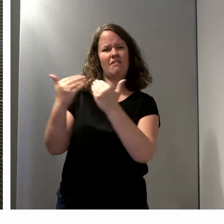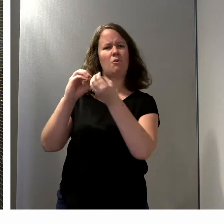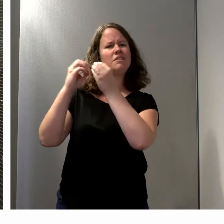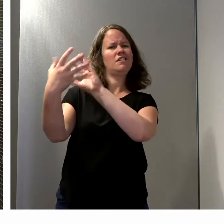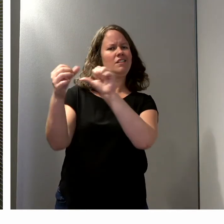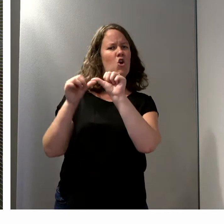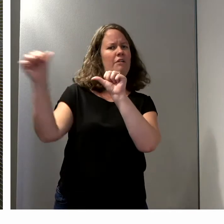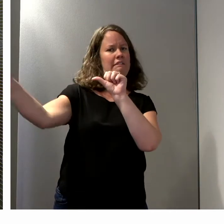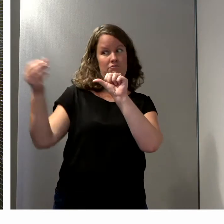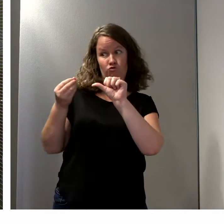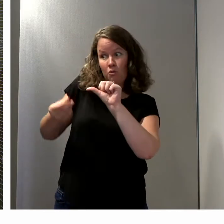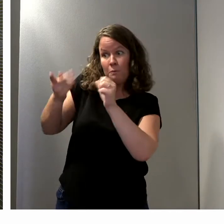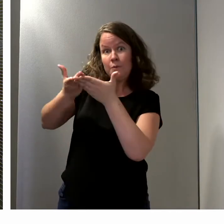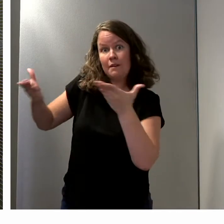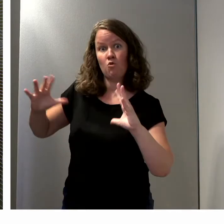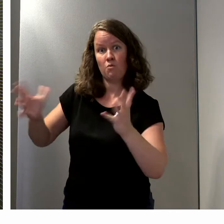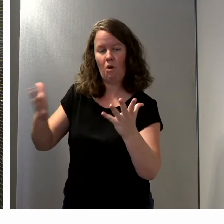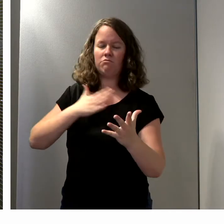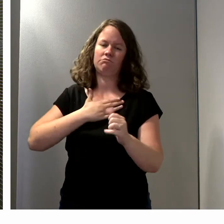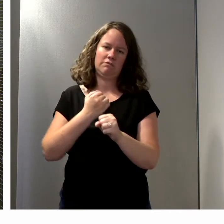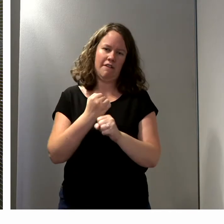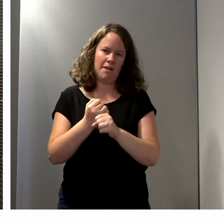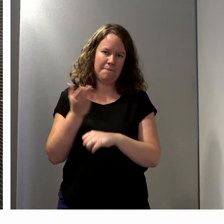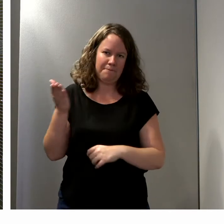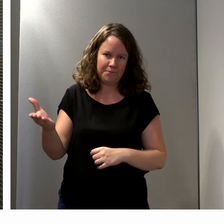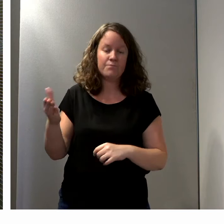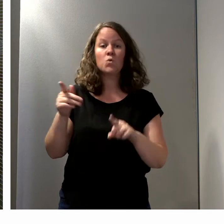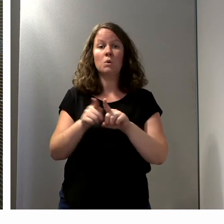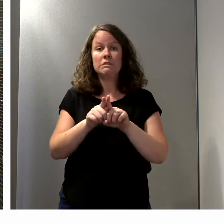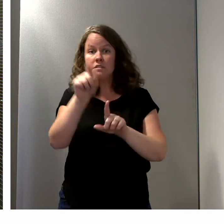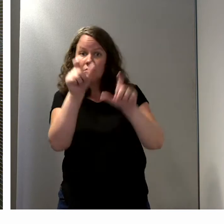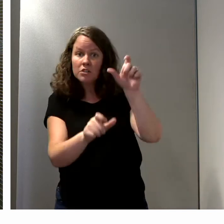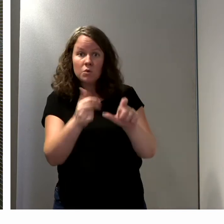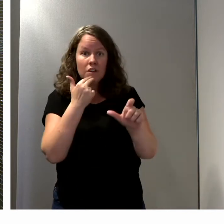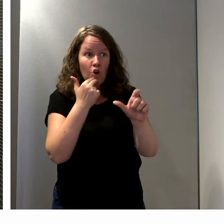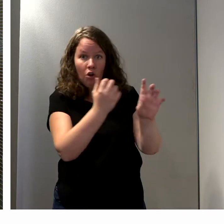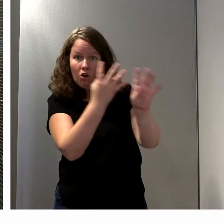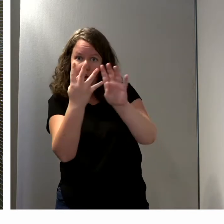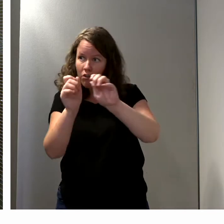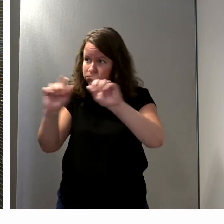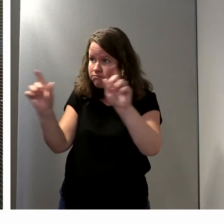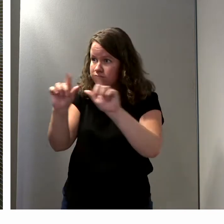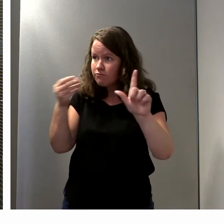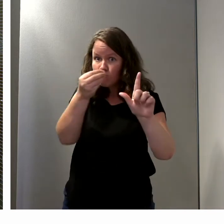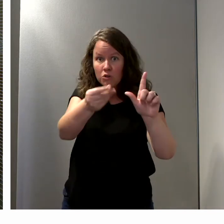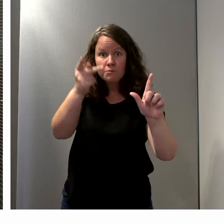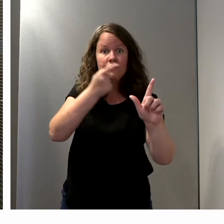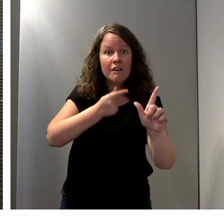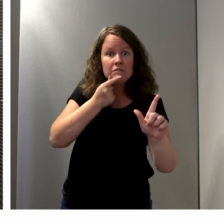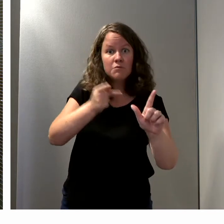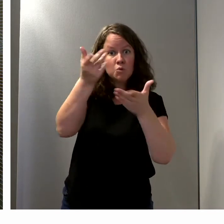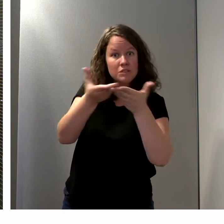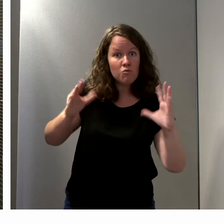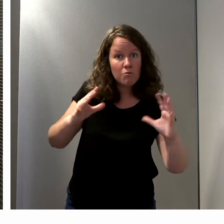l'accessibilité numérique, évidemment, la recherche utilisateur, voilà tout ce qui peut nous aider à simplifier la vie